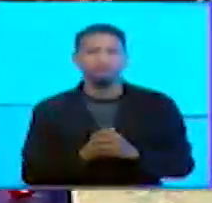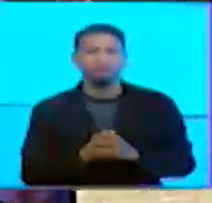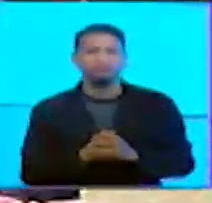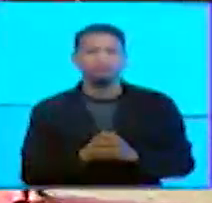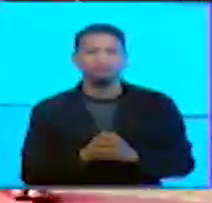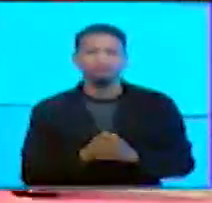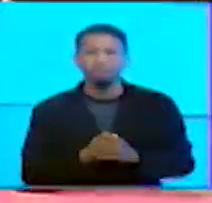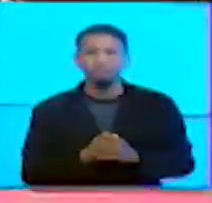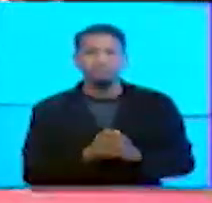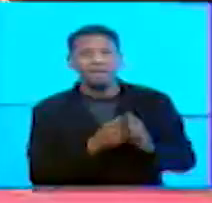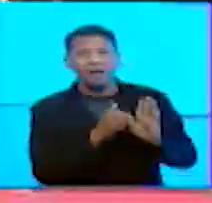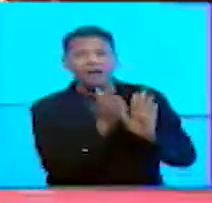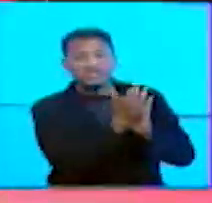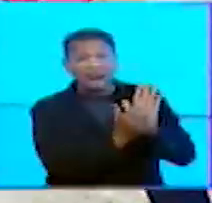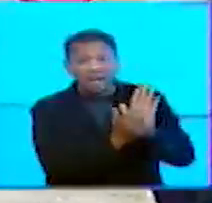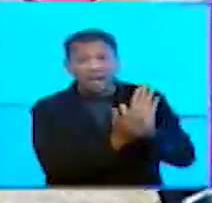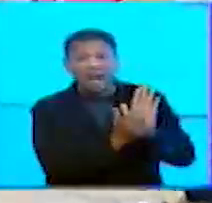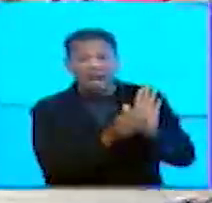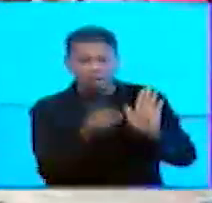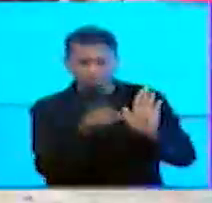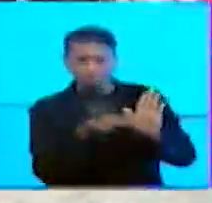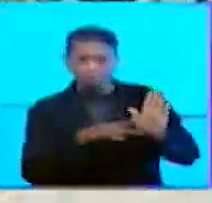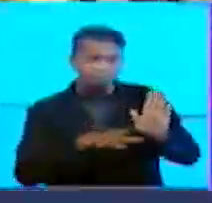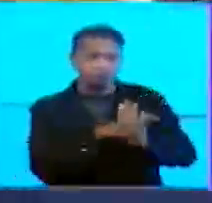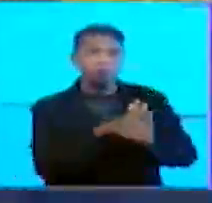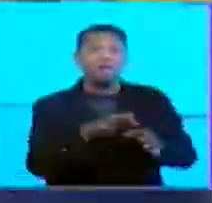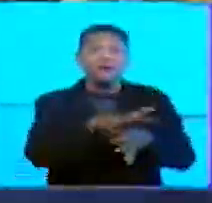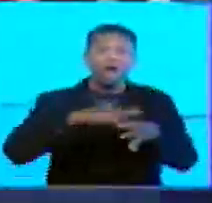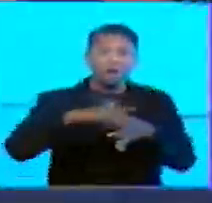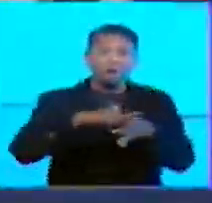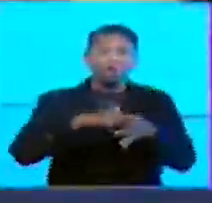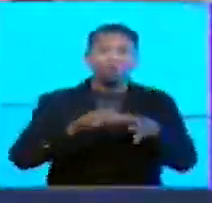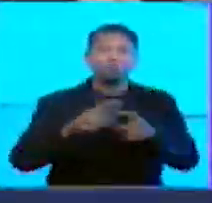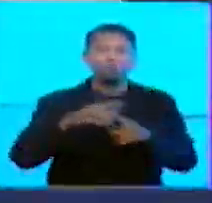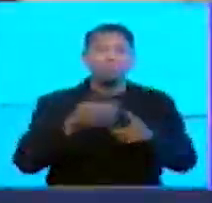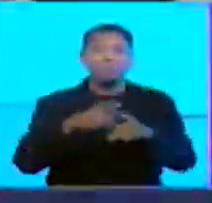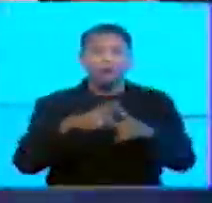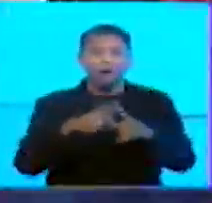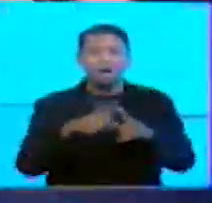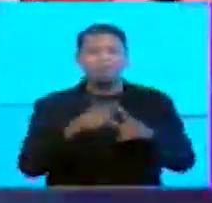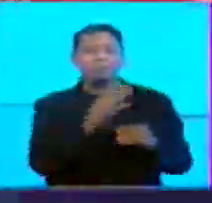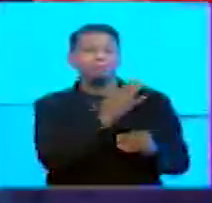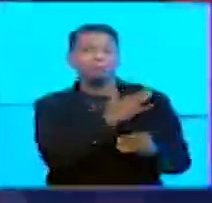Kemeriahan acara peluncuran Beli Kreatif Danau Toba juga membuat Sandiaga bersama jajaran pejabat daerah ikut larut dalam